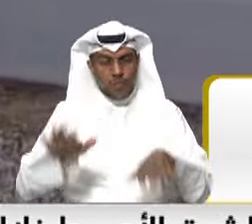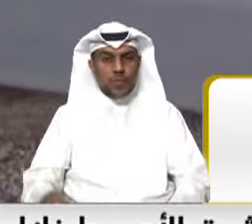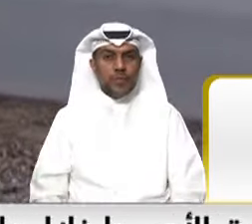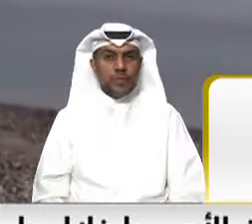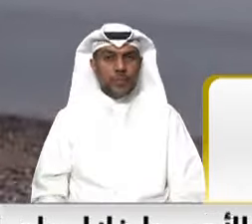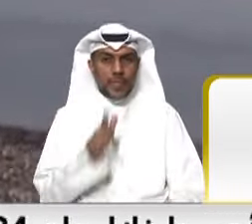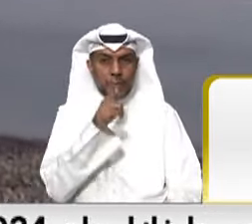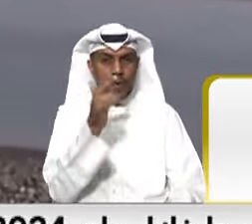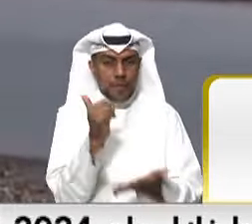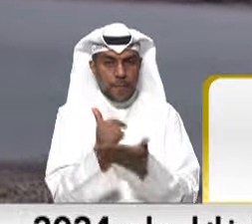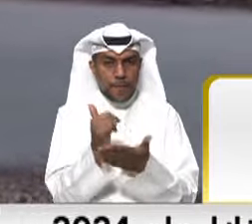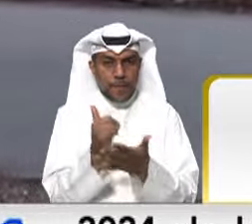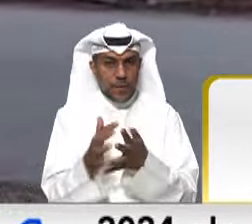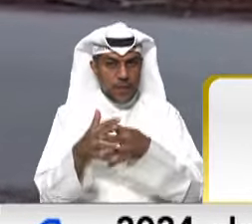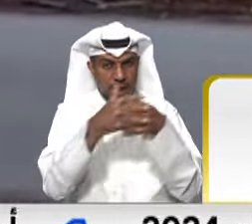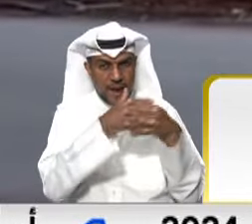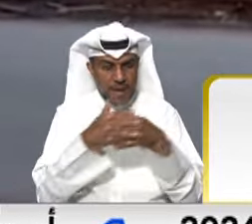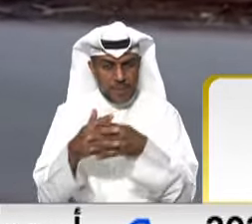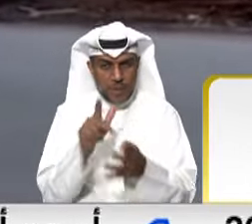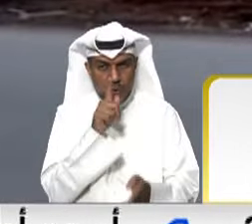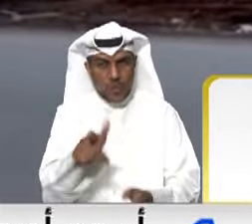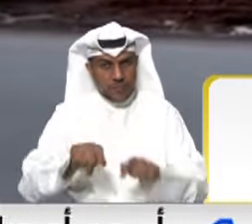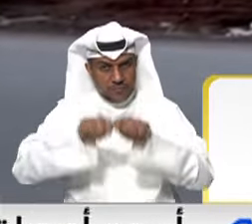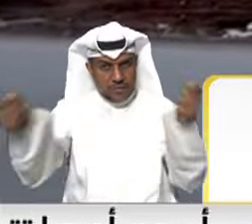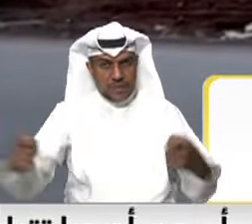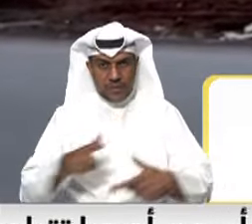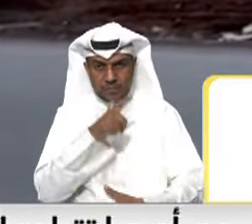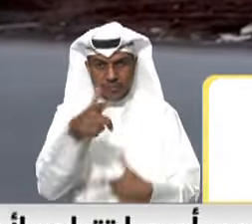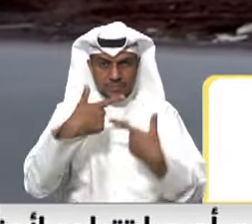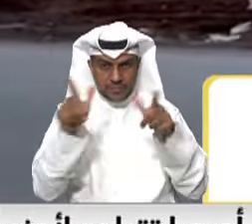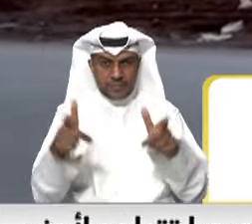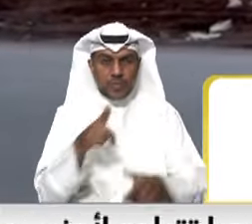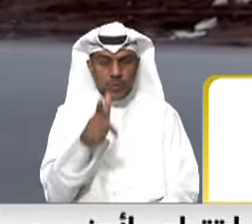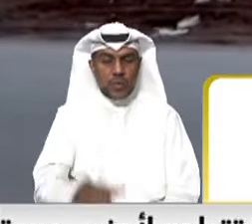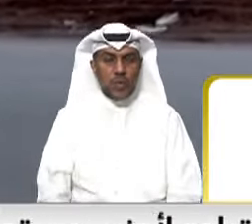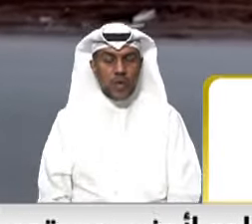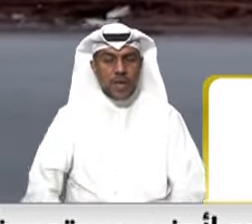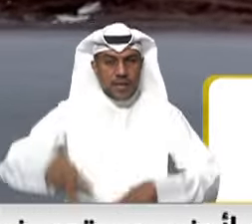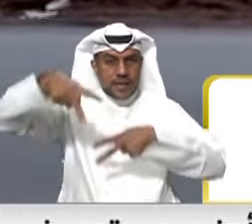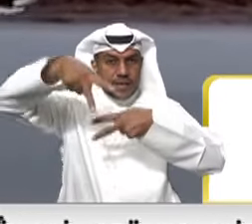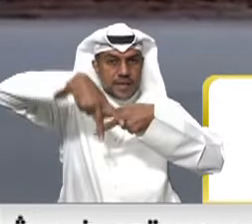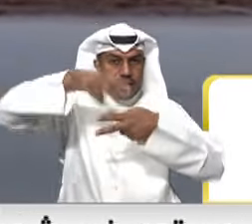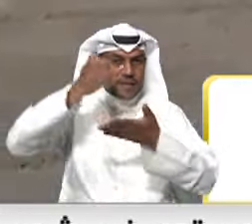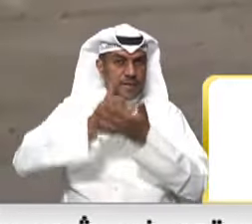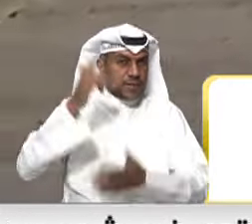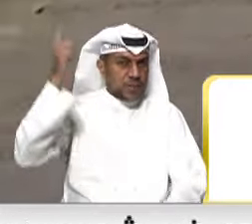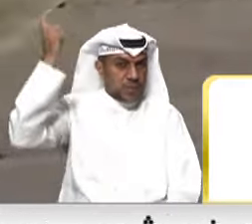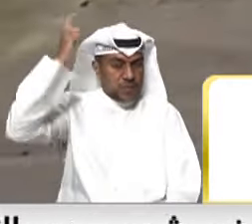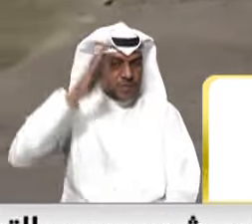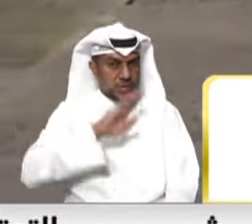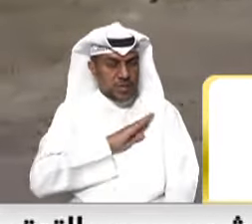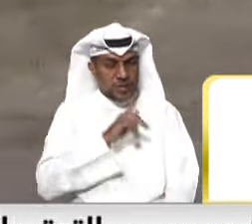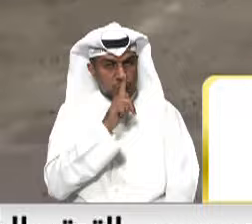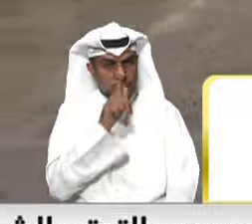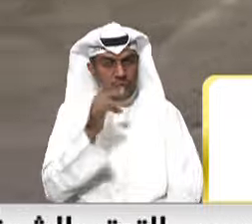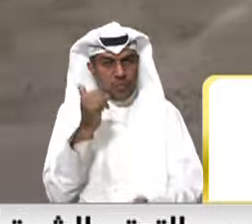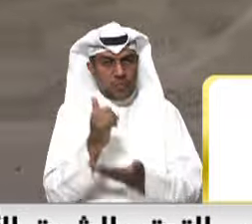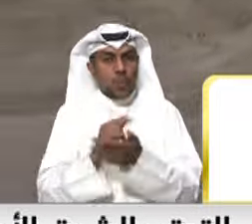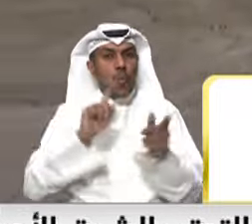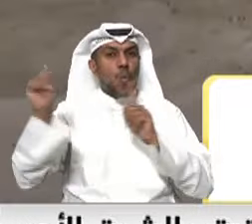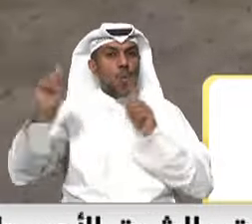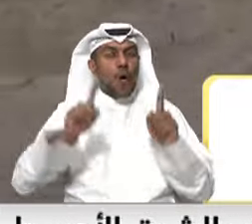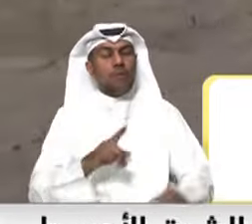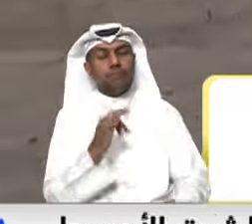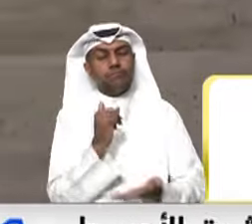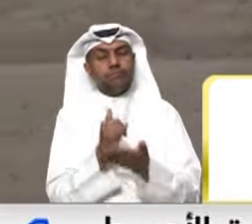بوست الامريكيه ان اسرائيل شنت غاره جويه داخل ايران ردا على هجومها بالصواريخ والمسيرات في